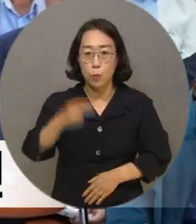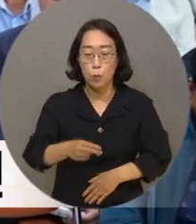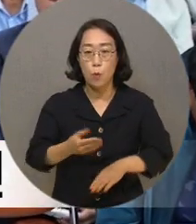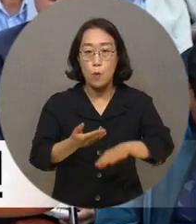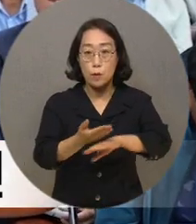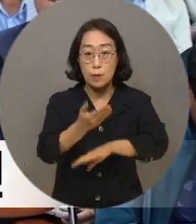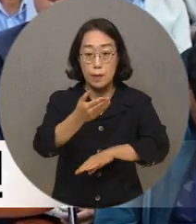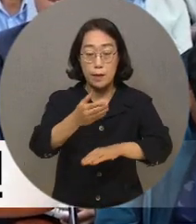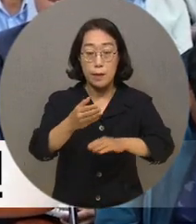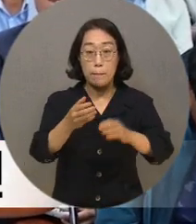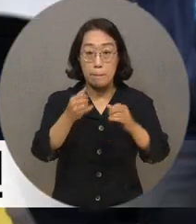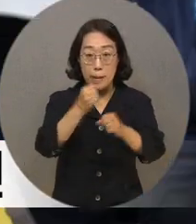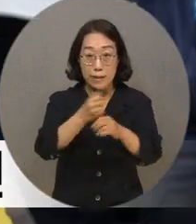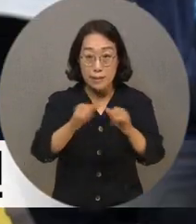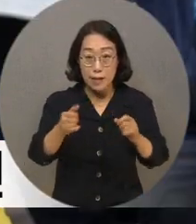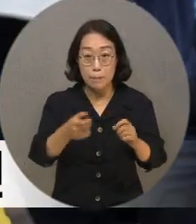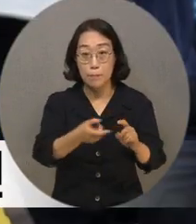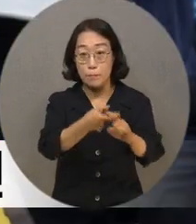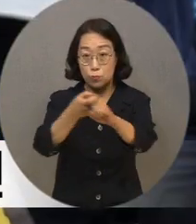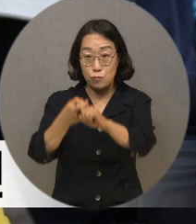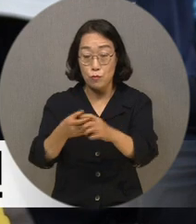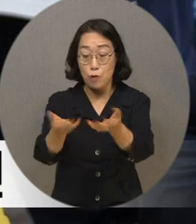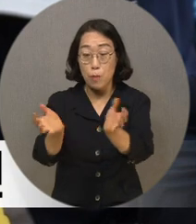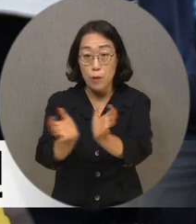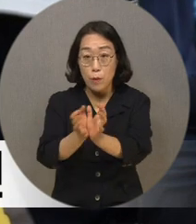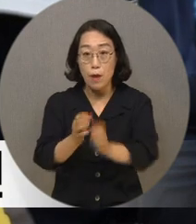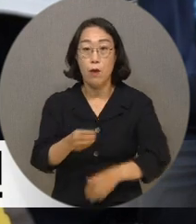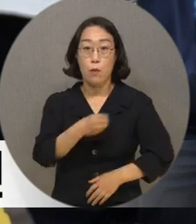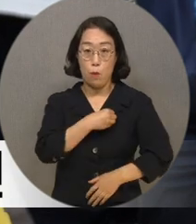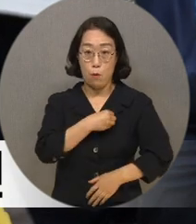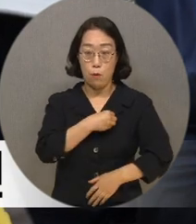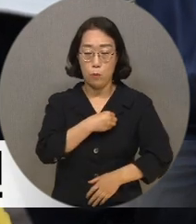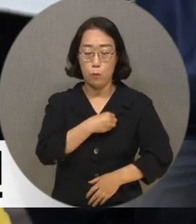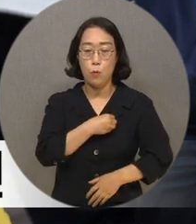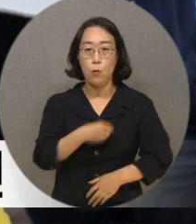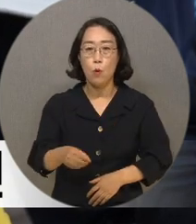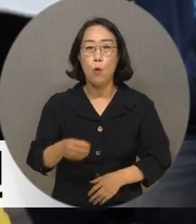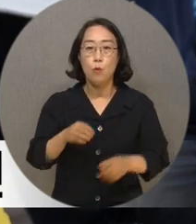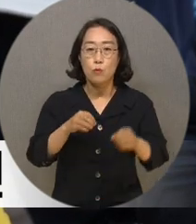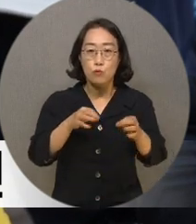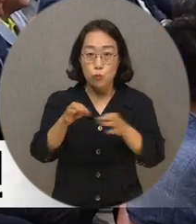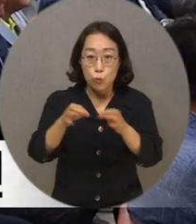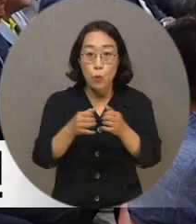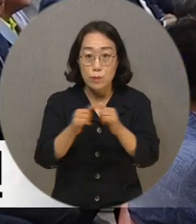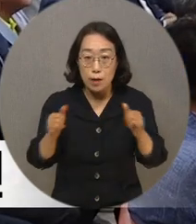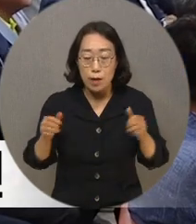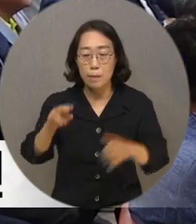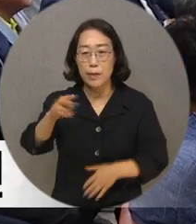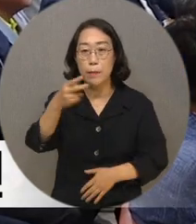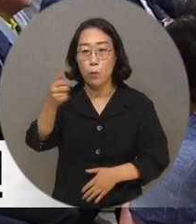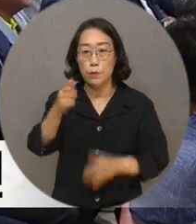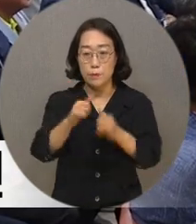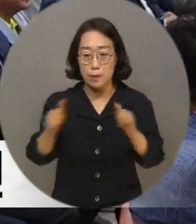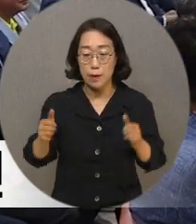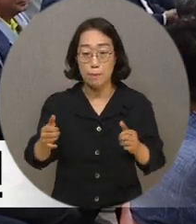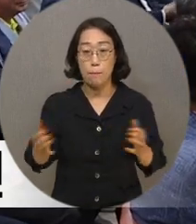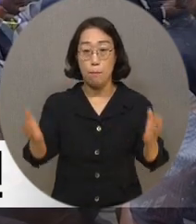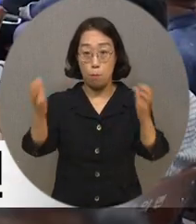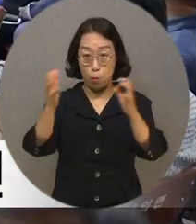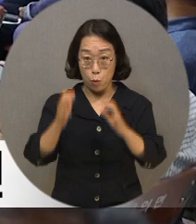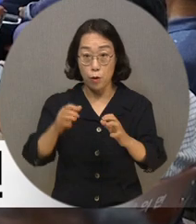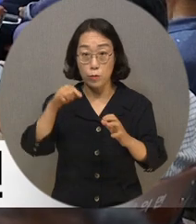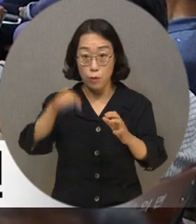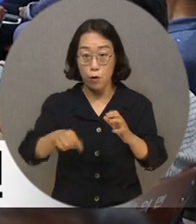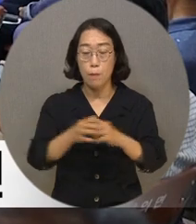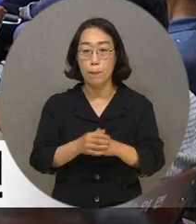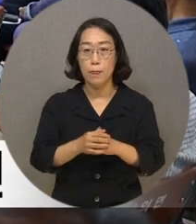장산 생산자협의회는 생산자협의회원, 관내 천일염 유통 관계자 등 250여 명이 참석한 가운데